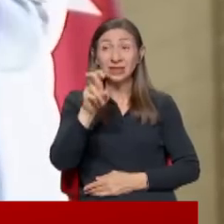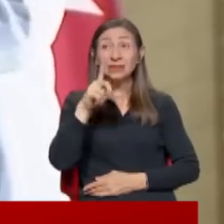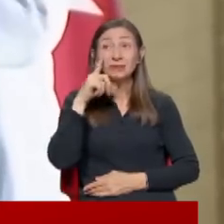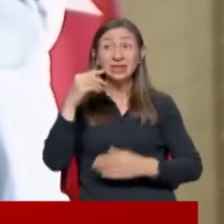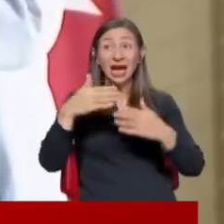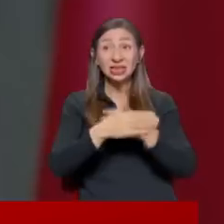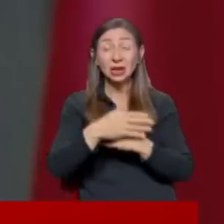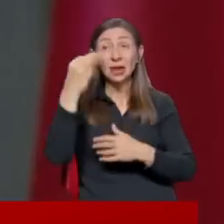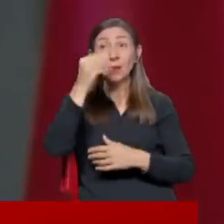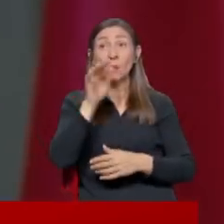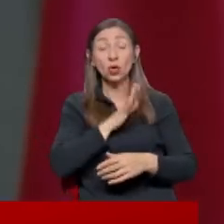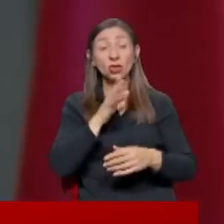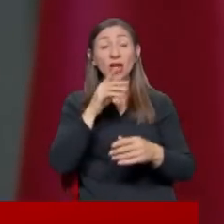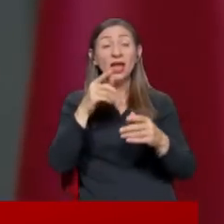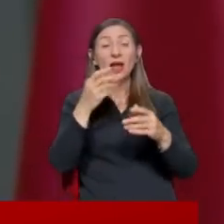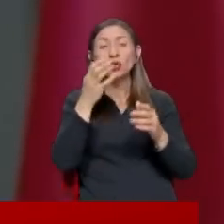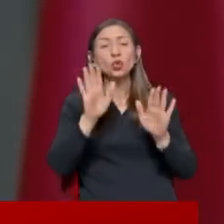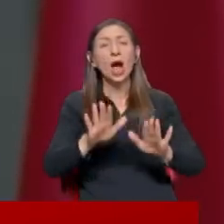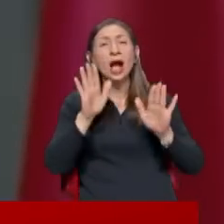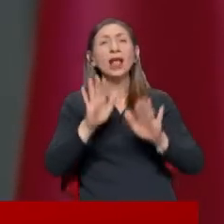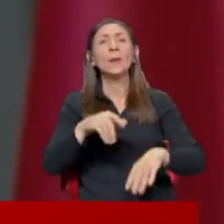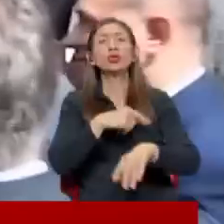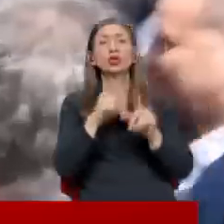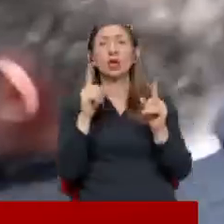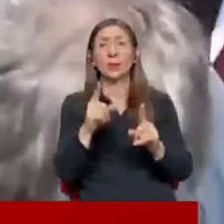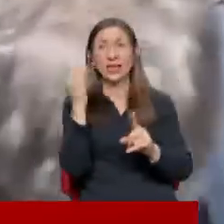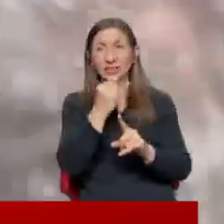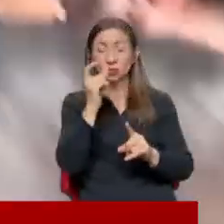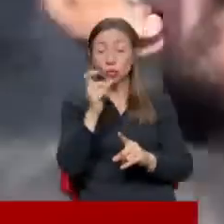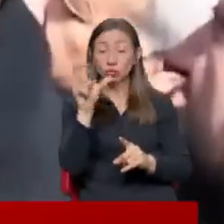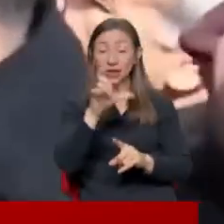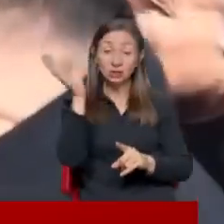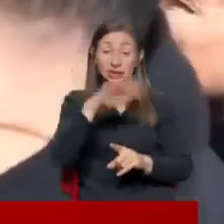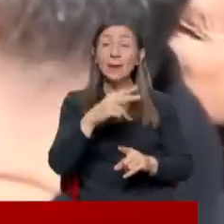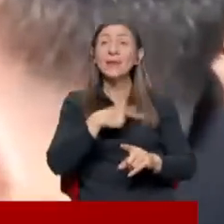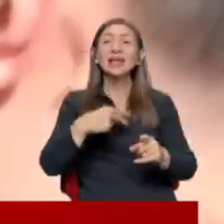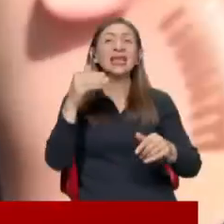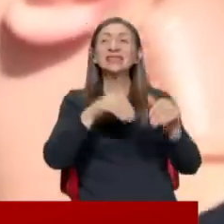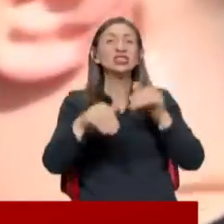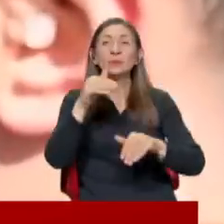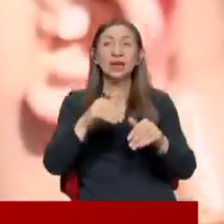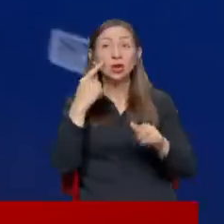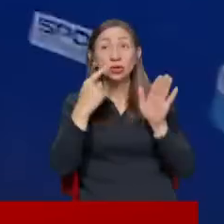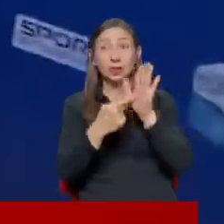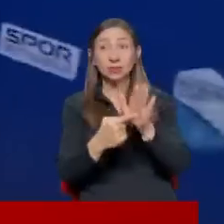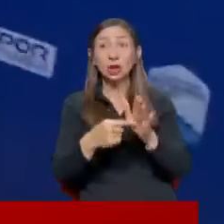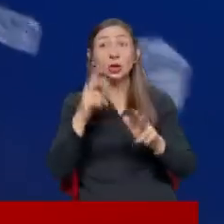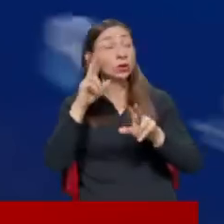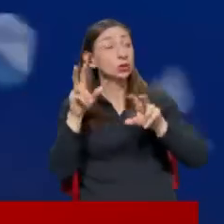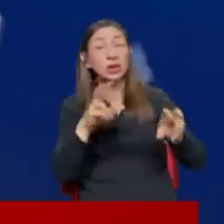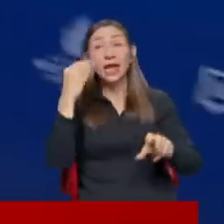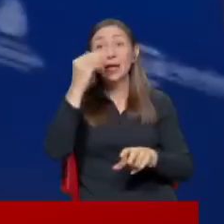Mayıs akşamı da İmamoğlu'na yaptığı fetret devri eleştirisinde 9 ay sonra yapılacak yerel seçimi işaret etmişti.